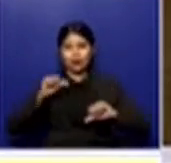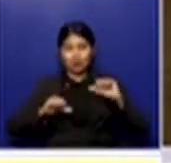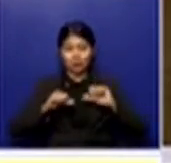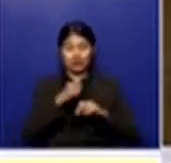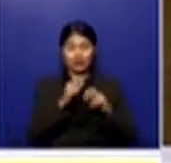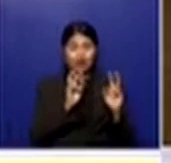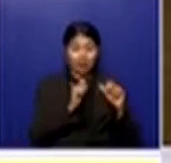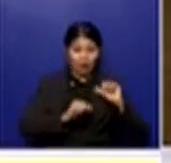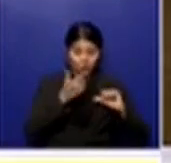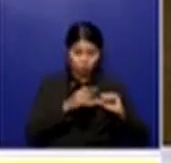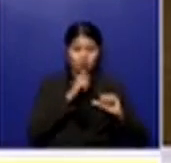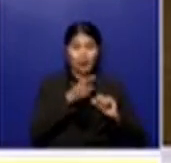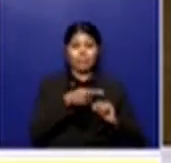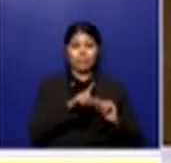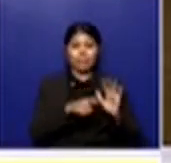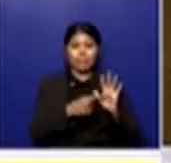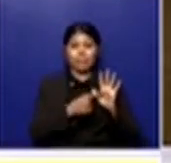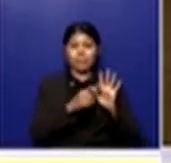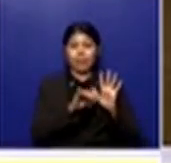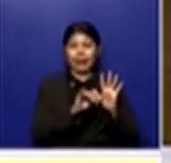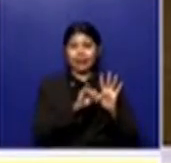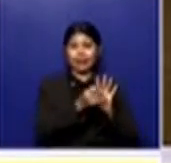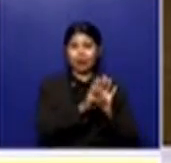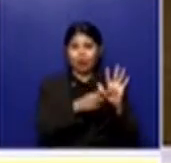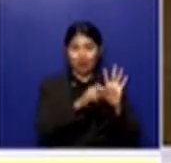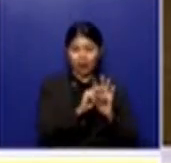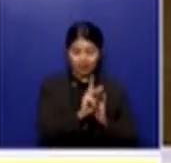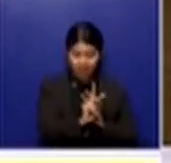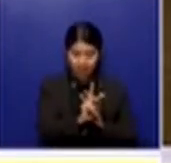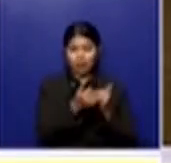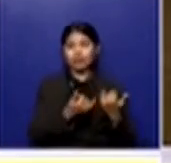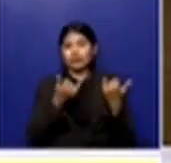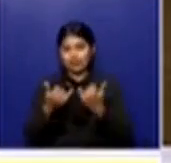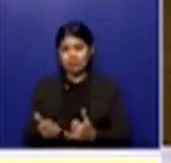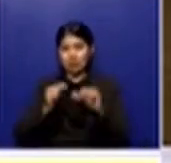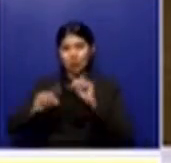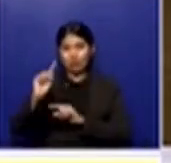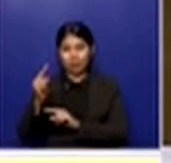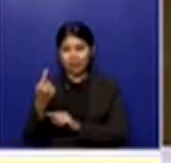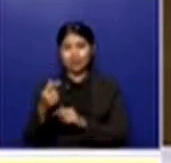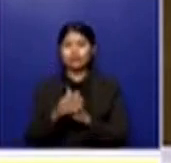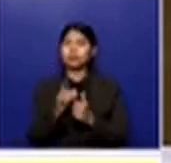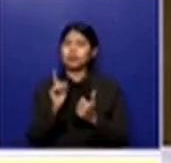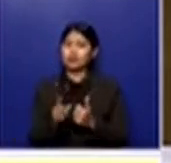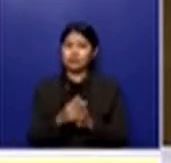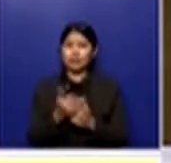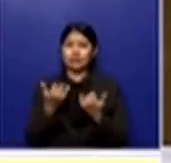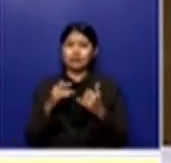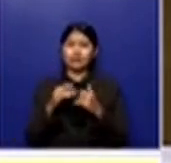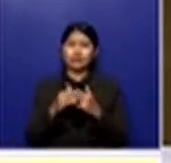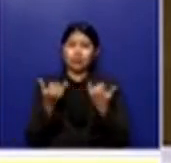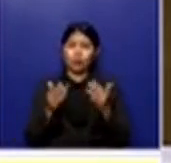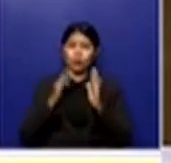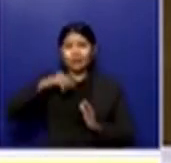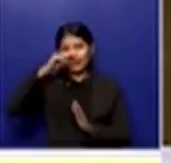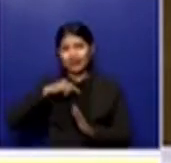ะคะซึ่งกำลังผลิตอยู่ชื่อว่าจากเจ้าพระยาสู่อิระวดีเป็นความตั้งใจที่จะทำให้คน